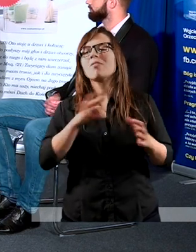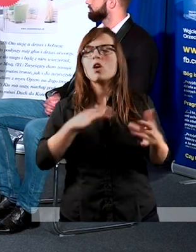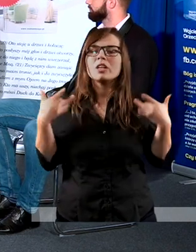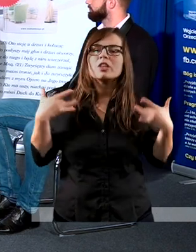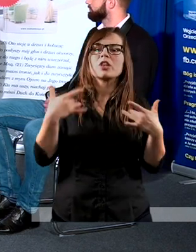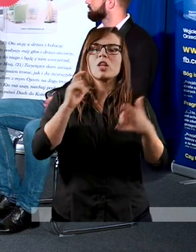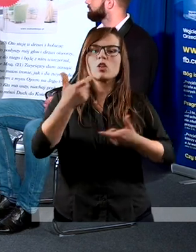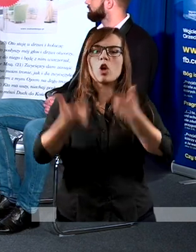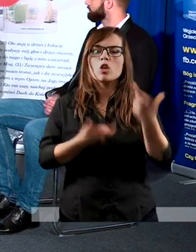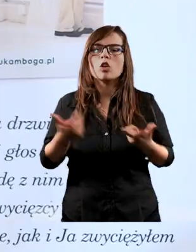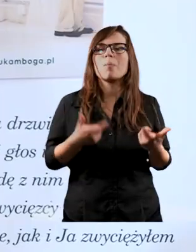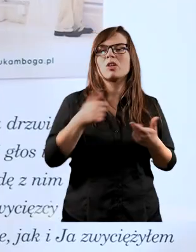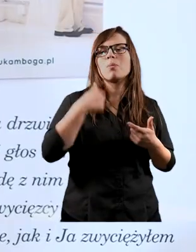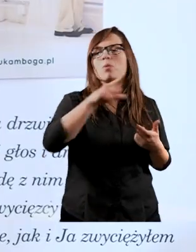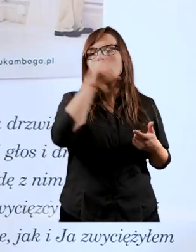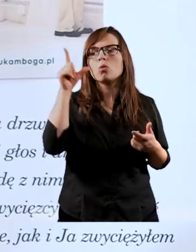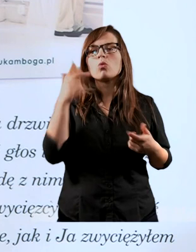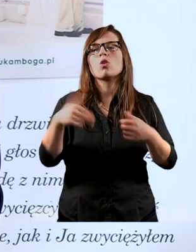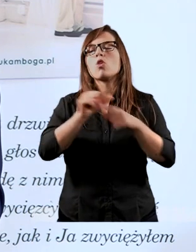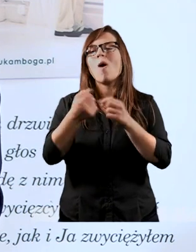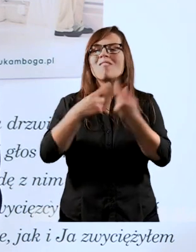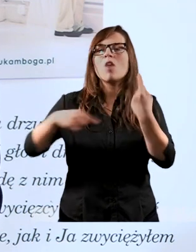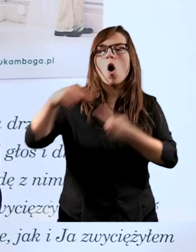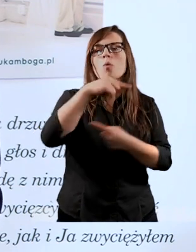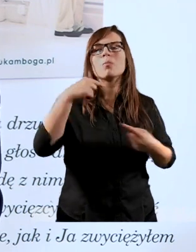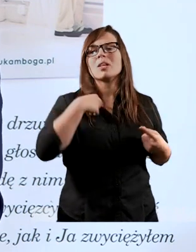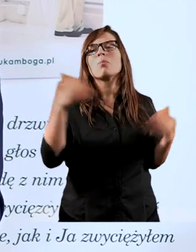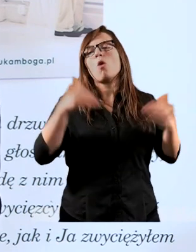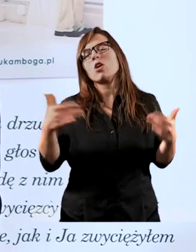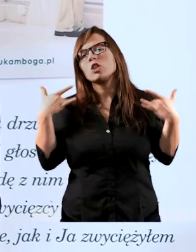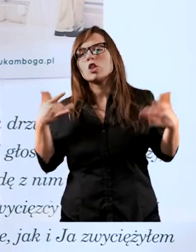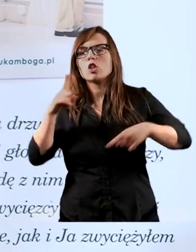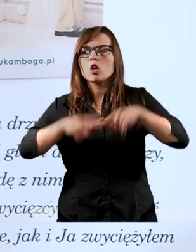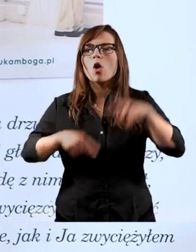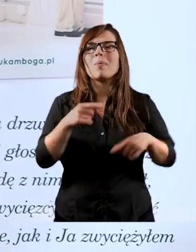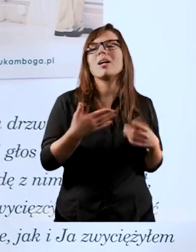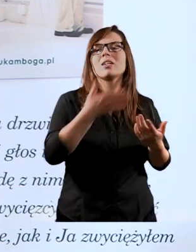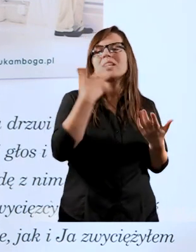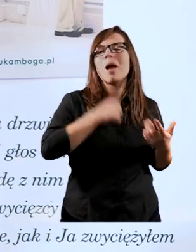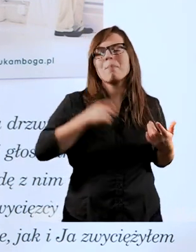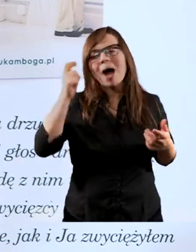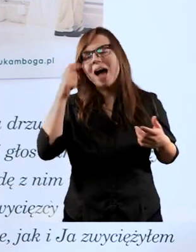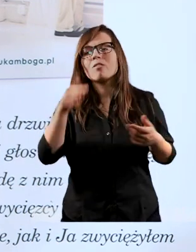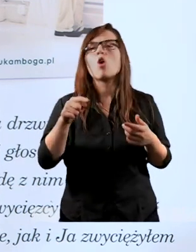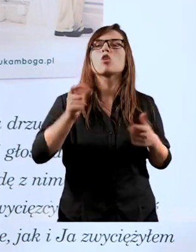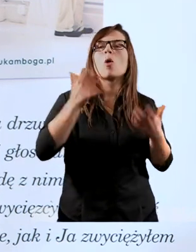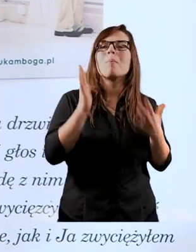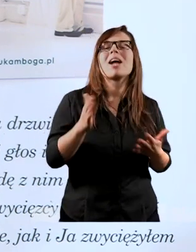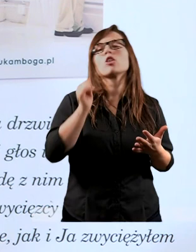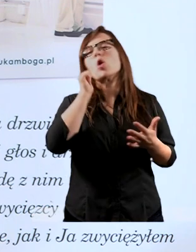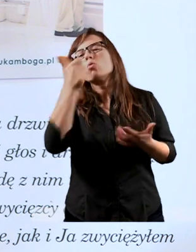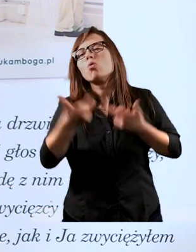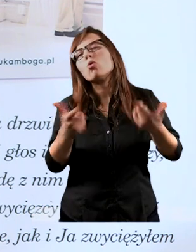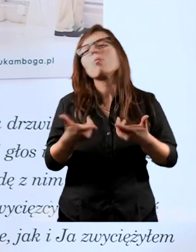ja bym sobie życzył, żeby ludzie, którzy są wokół mnie, mogli żyć normalnie, że nie martwią się o to, co będą jeść